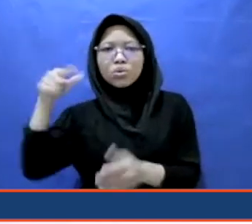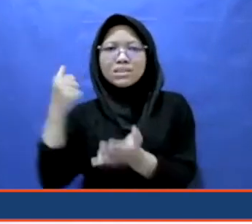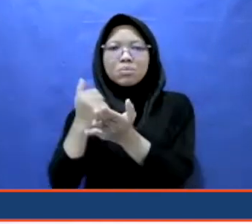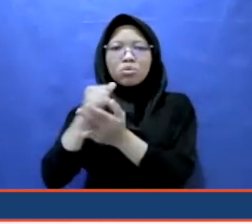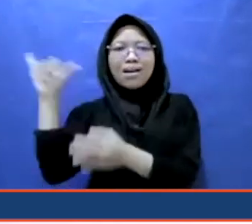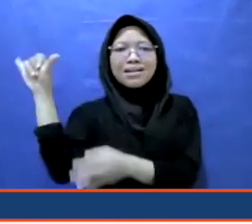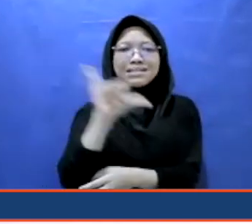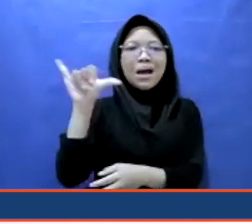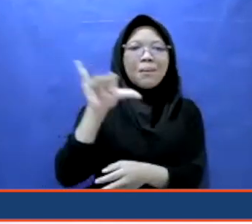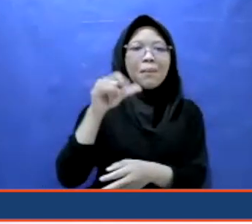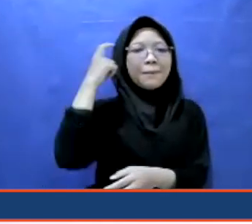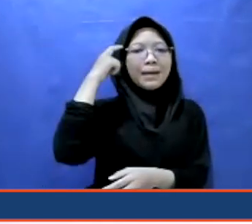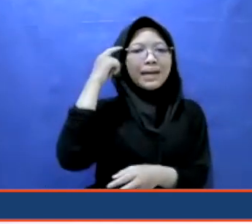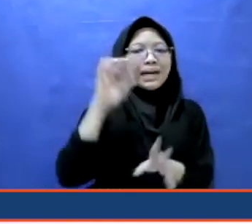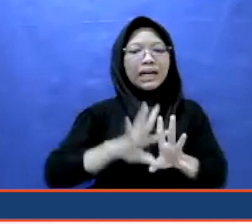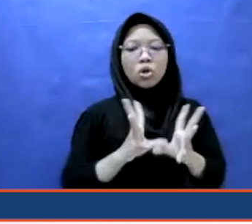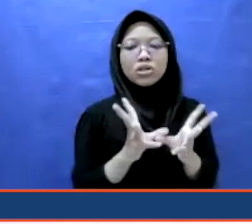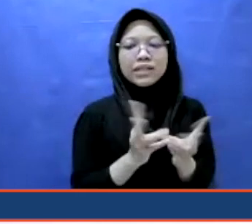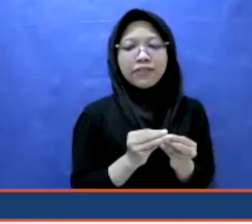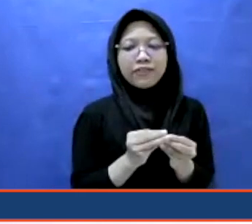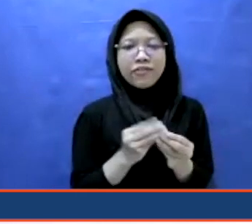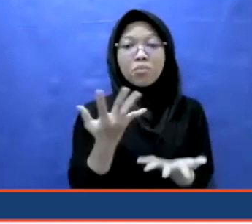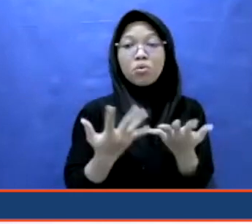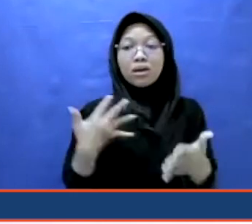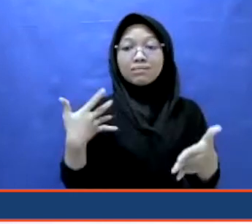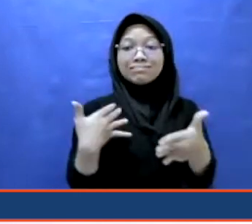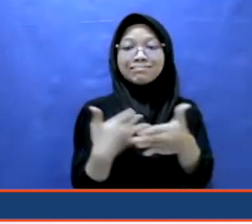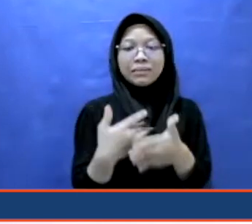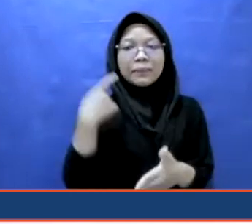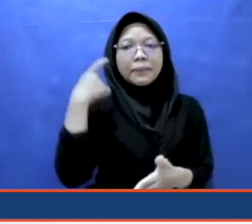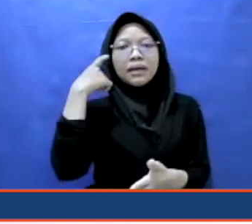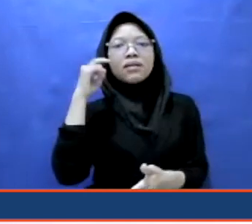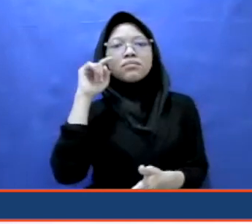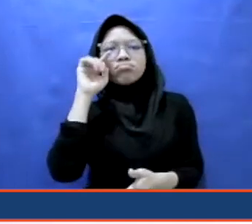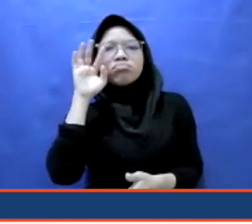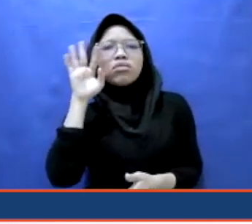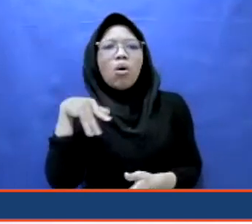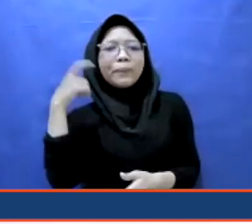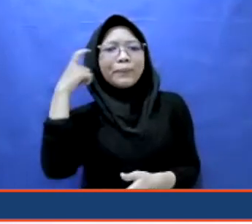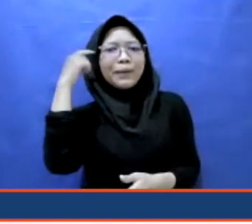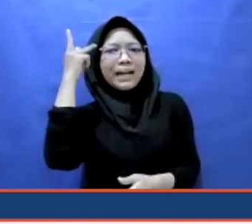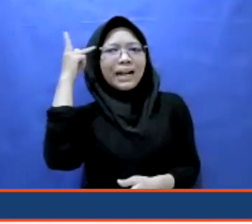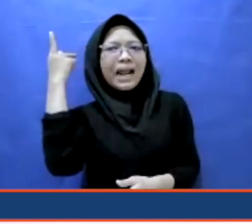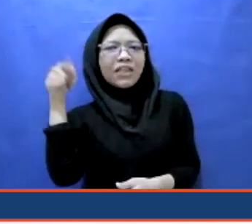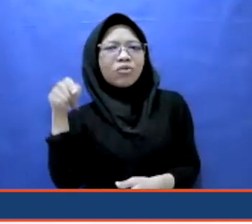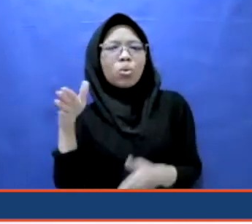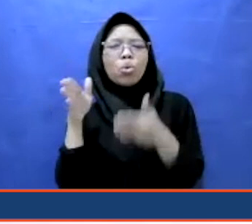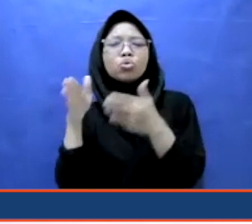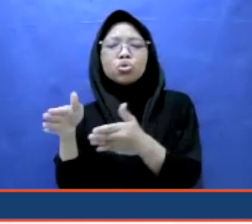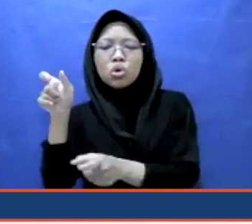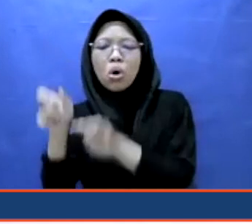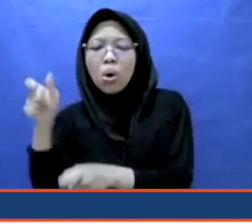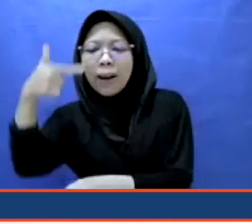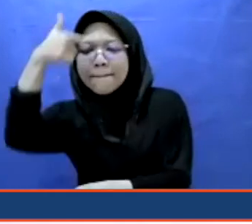bahwa critical thinking atau creative thinking itu sesuatu yang eksklusif untuk hanya orang-orang intelijen saja